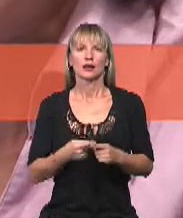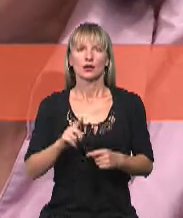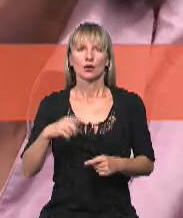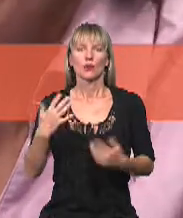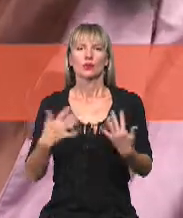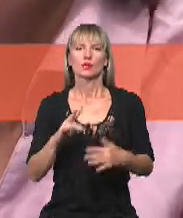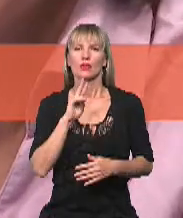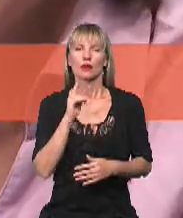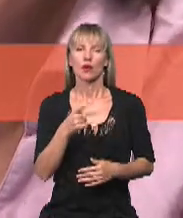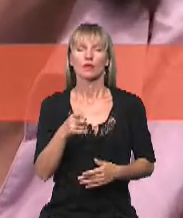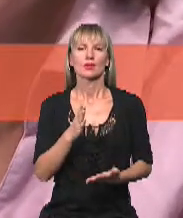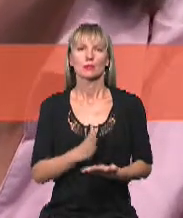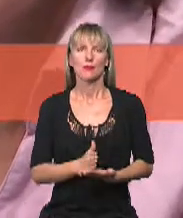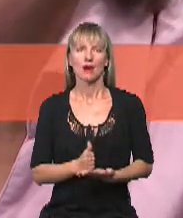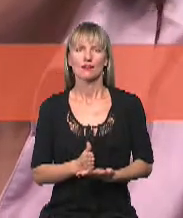два роки вже він мав до того